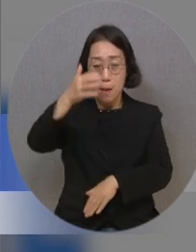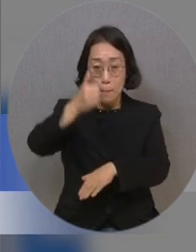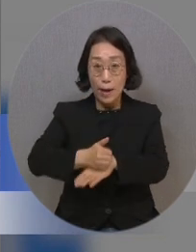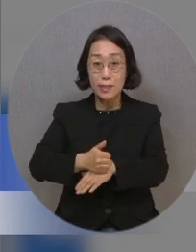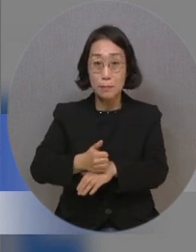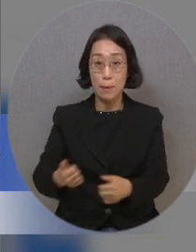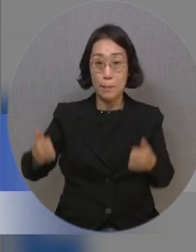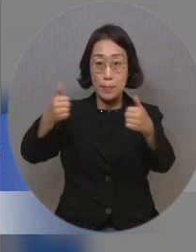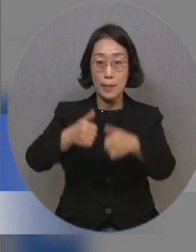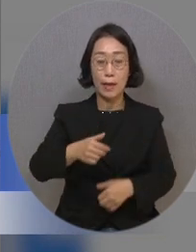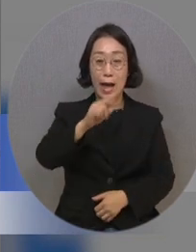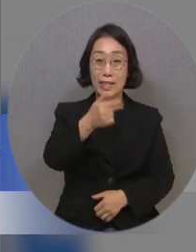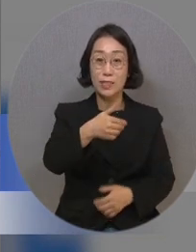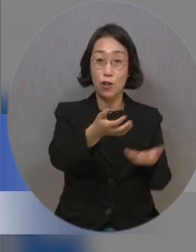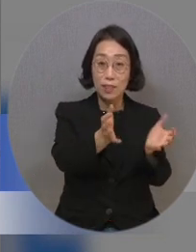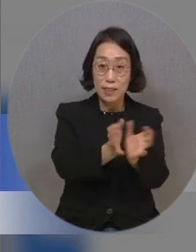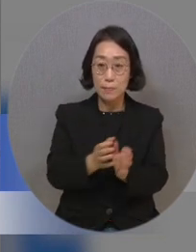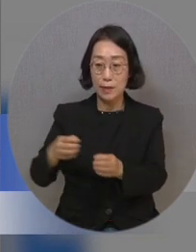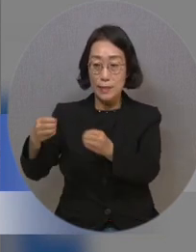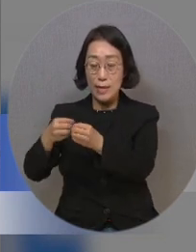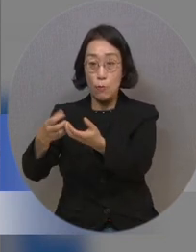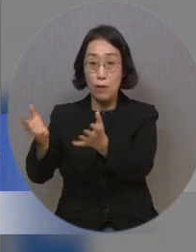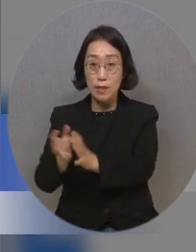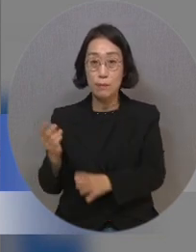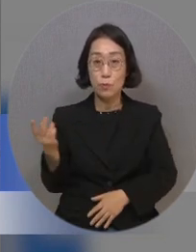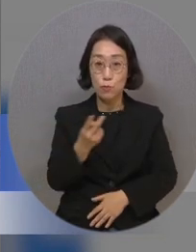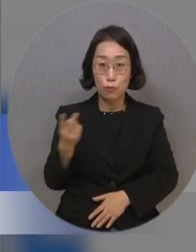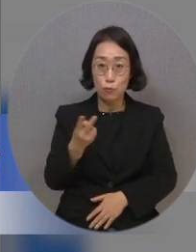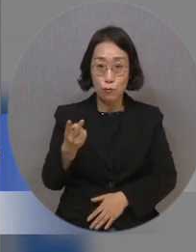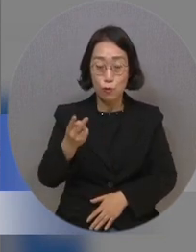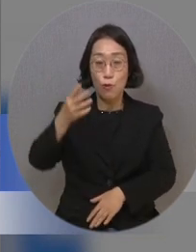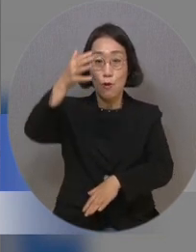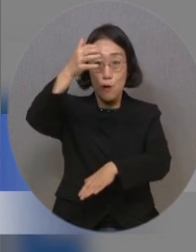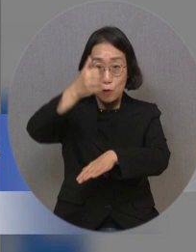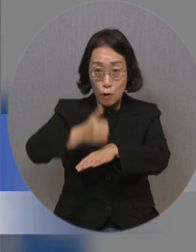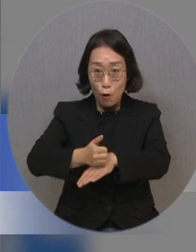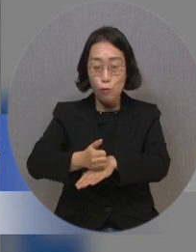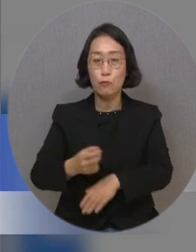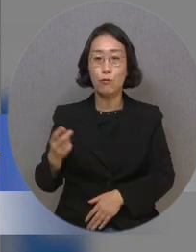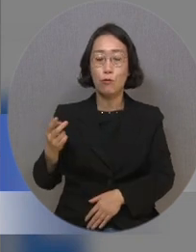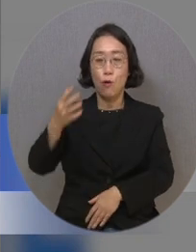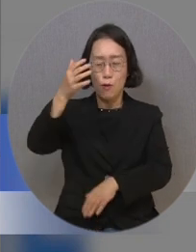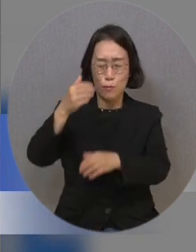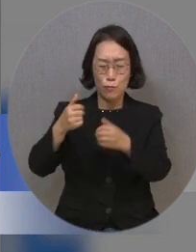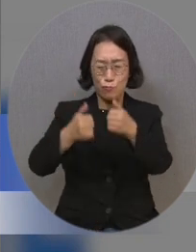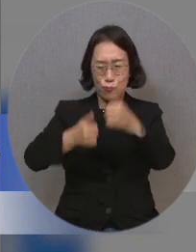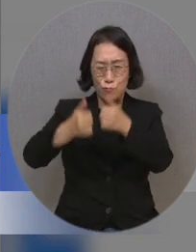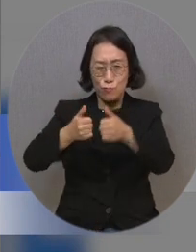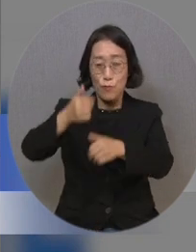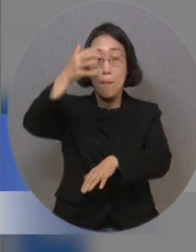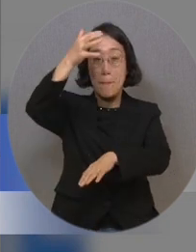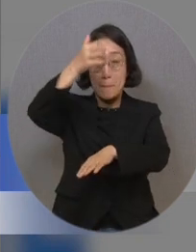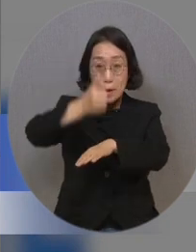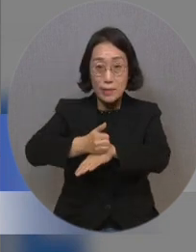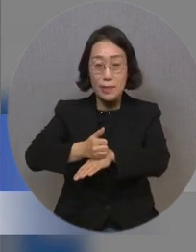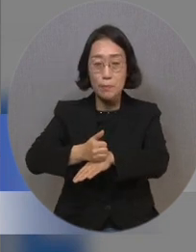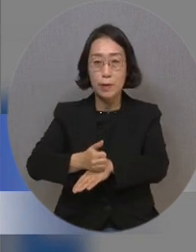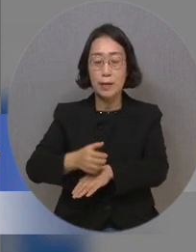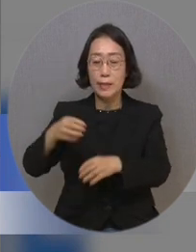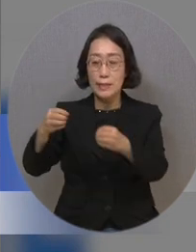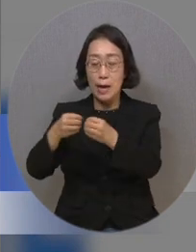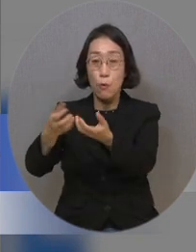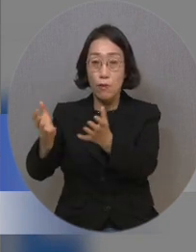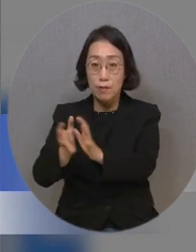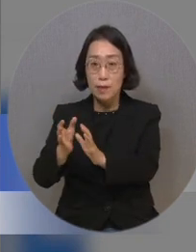한전 kdn 창원 시청과 맞대결을 펼치게 됐고이 두 팀은 치열한 우승 다툼 끝에 결국